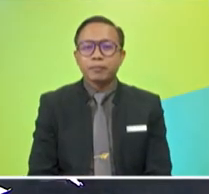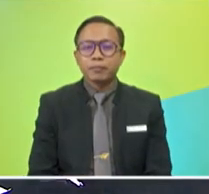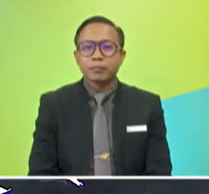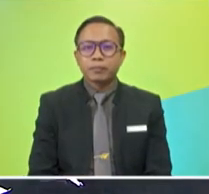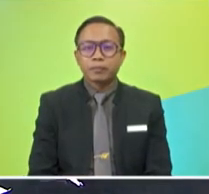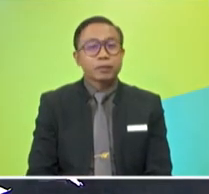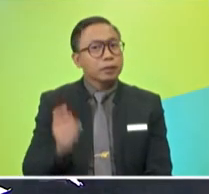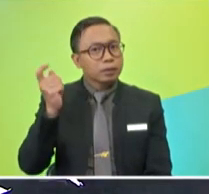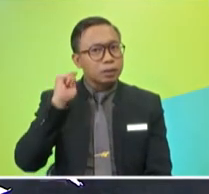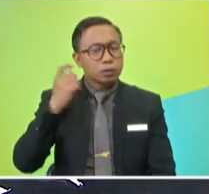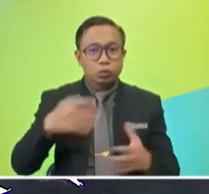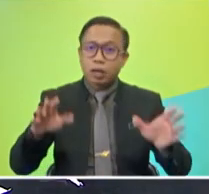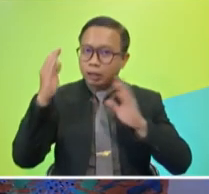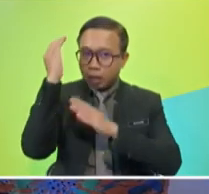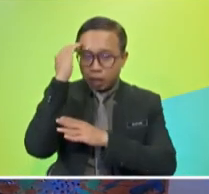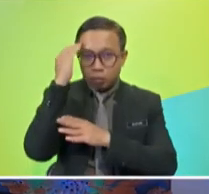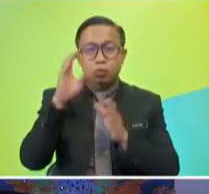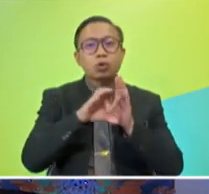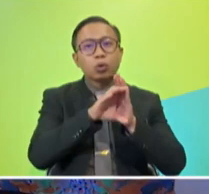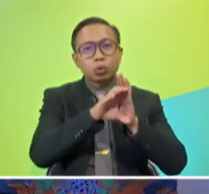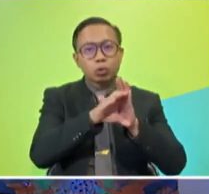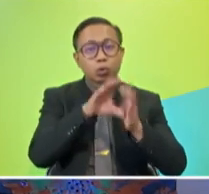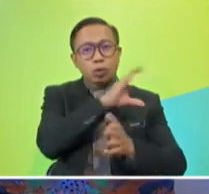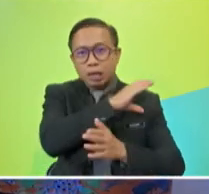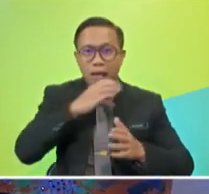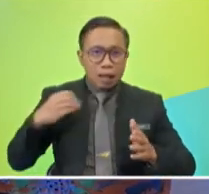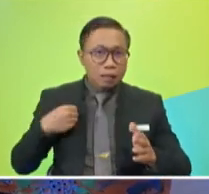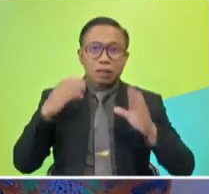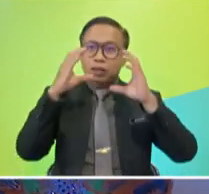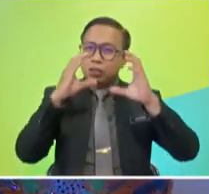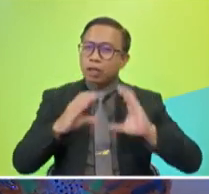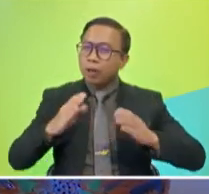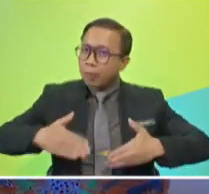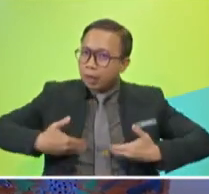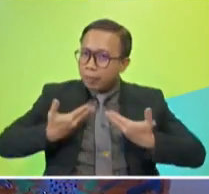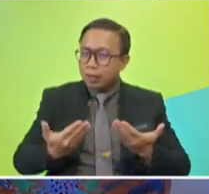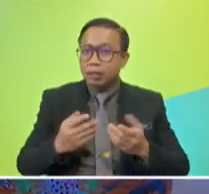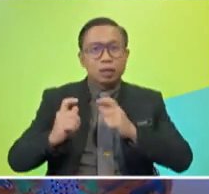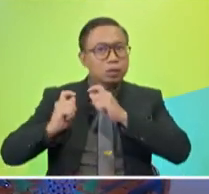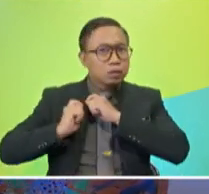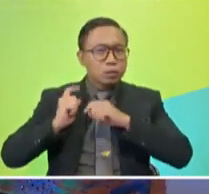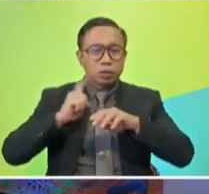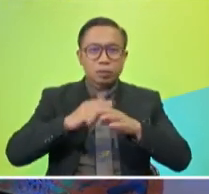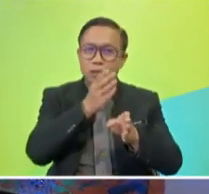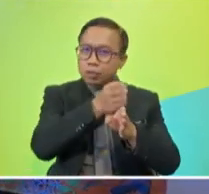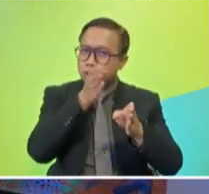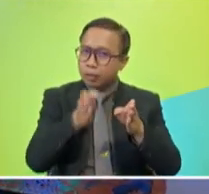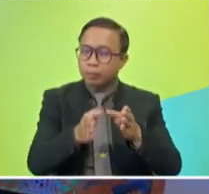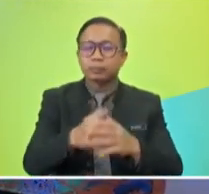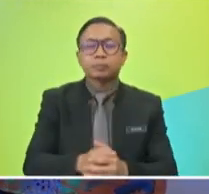tadi kita udah tahu udah contoh dan cara bagaimana bertanggung jawab terhadap Jiraiya